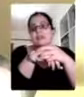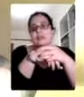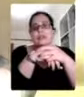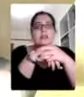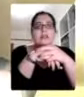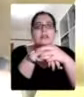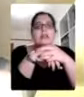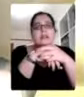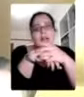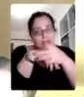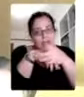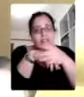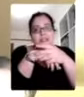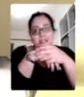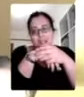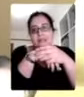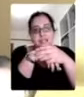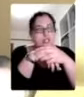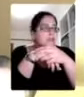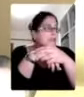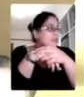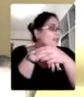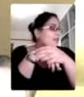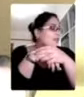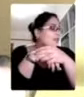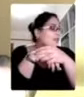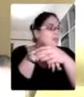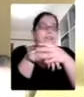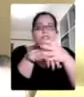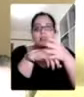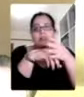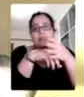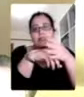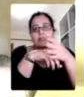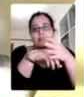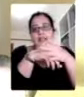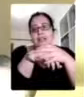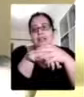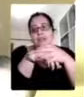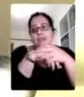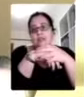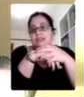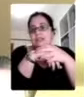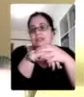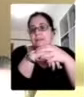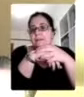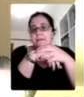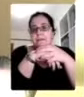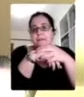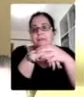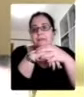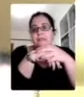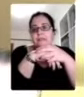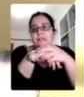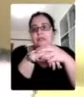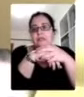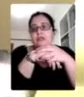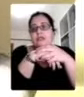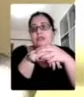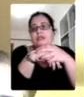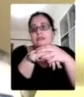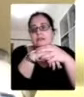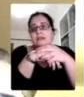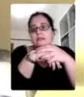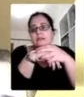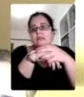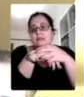riskiniz olabiliyor. Ama haklısınız, tadım için lüle taşı en ideal bana sorarsanız da. Yeni başlıyorum,